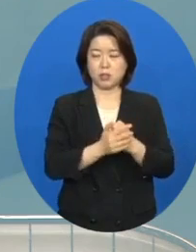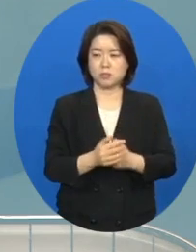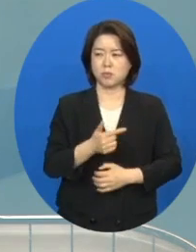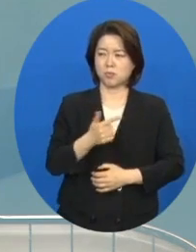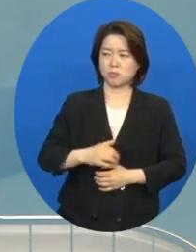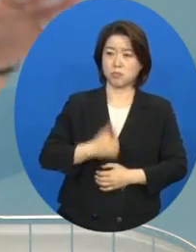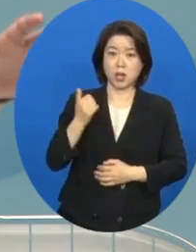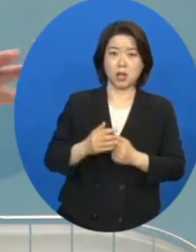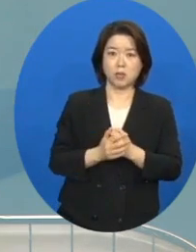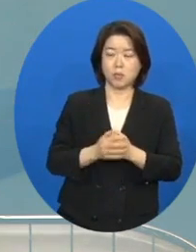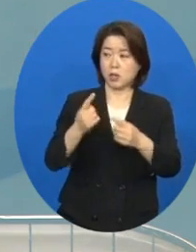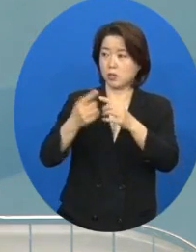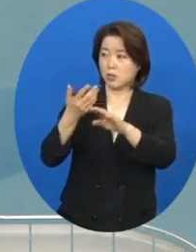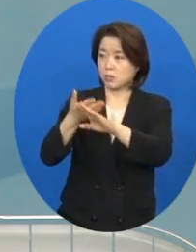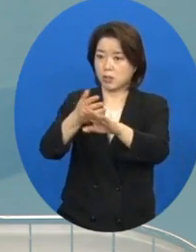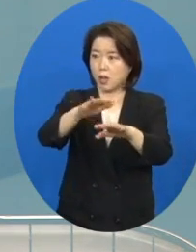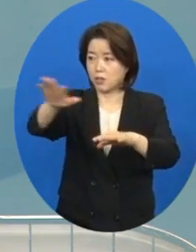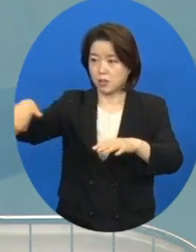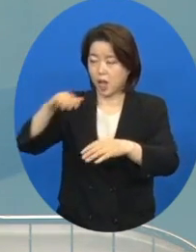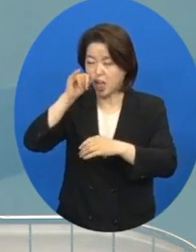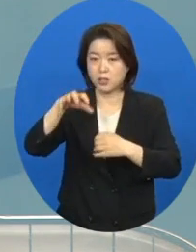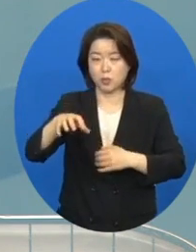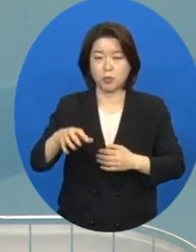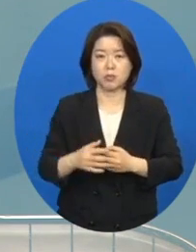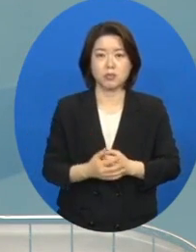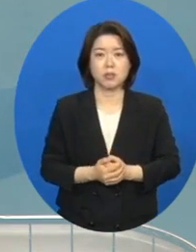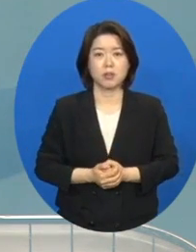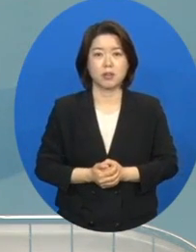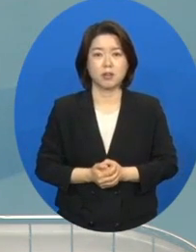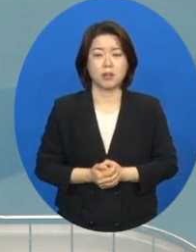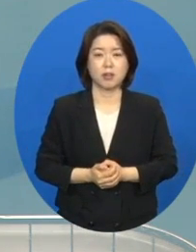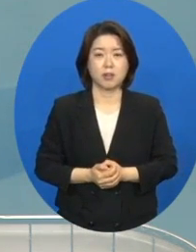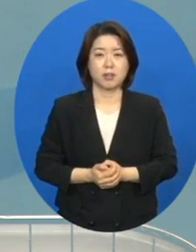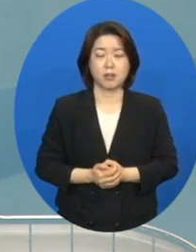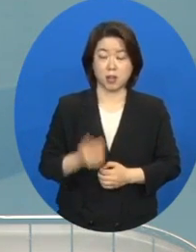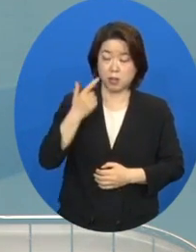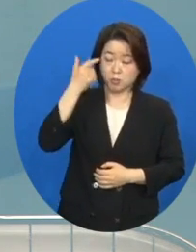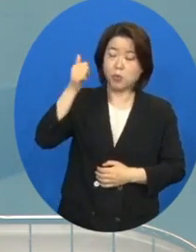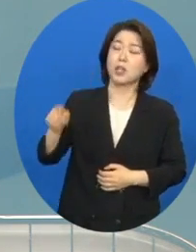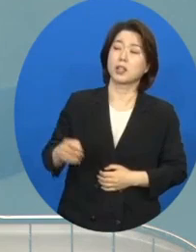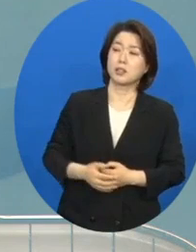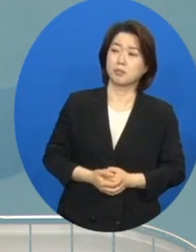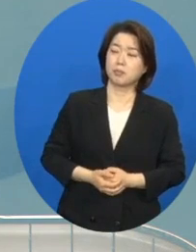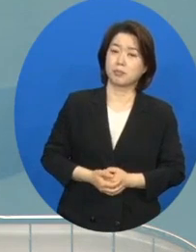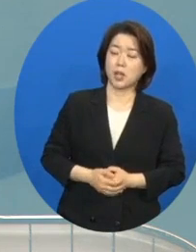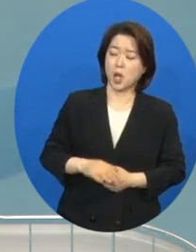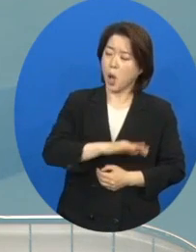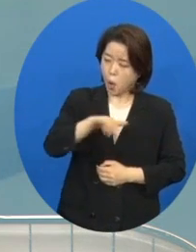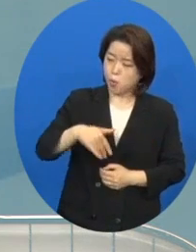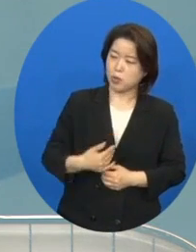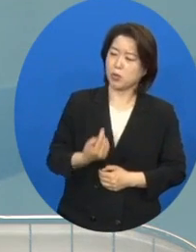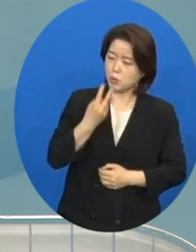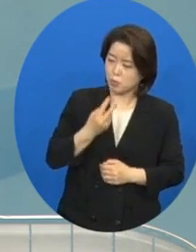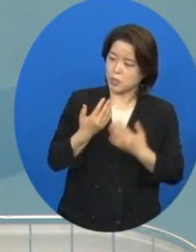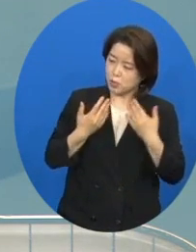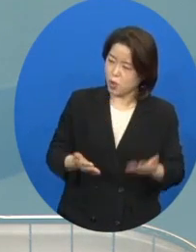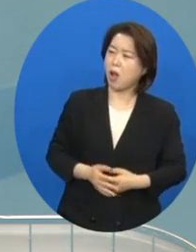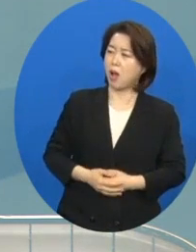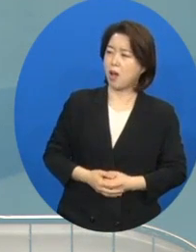소리로 교인들이 다른 교인들이 다 있는 자리에서 목사님, 우리들도 좀 삽시다.